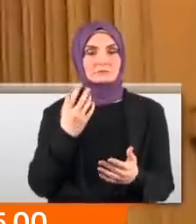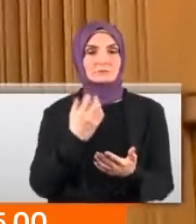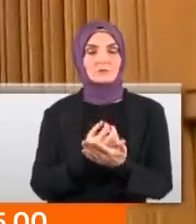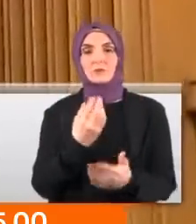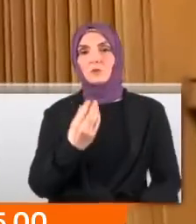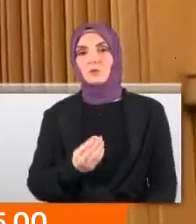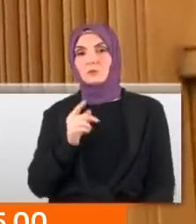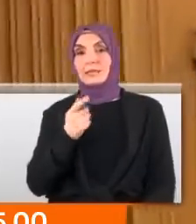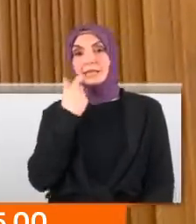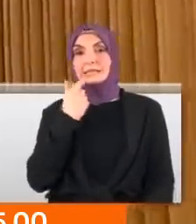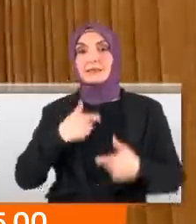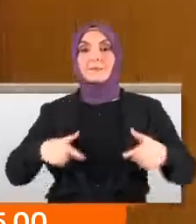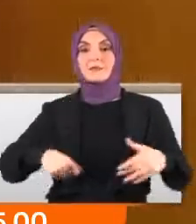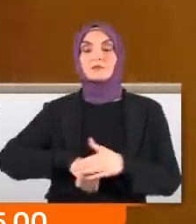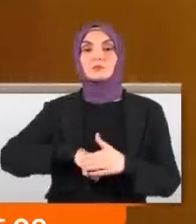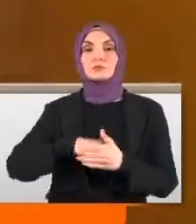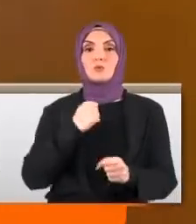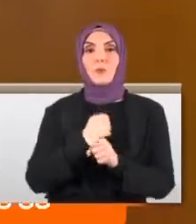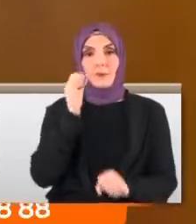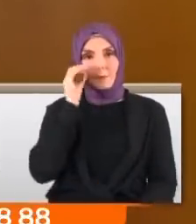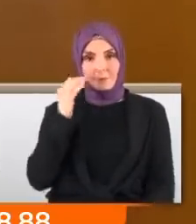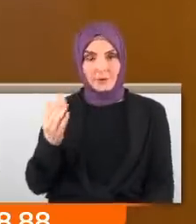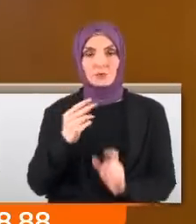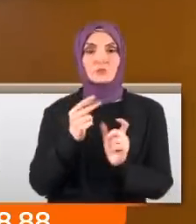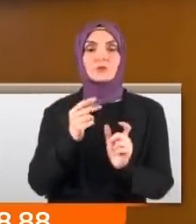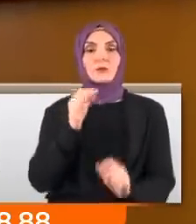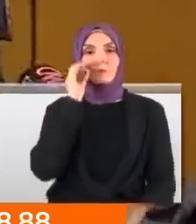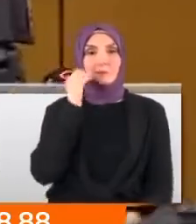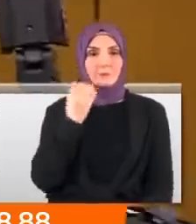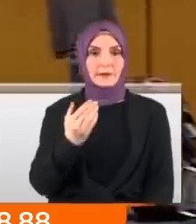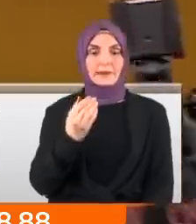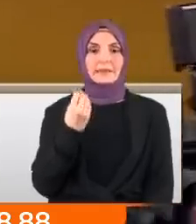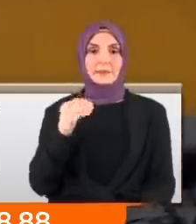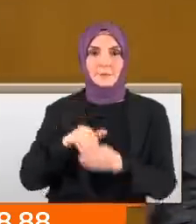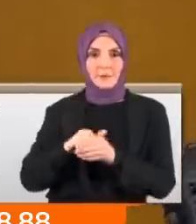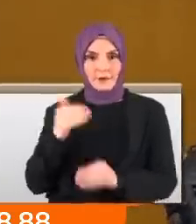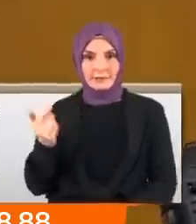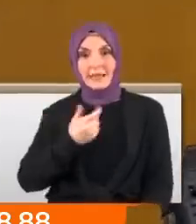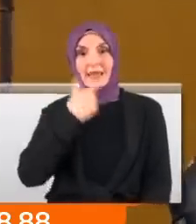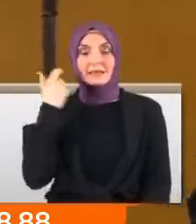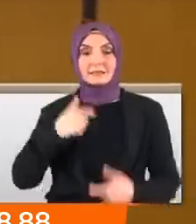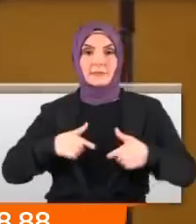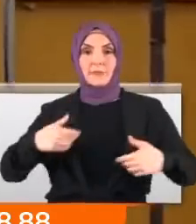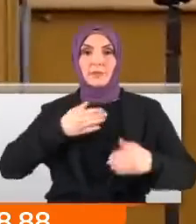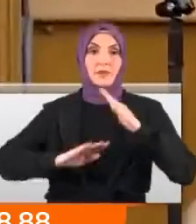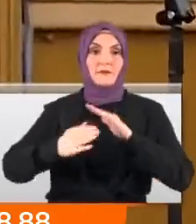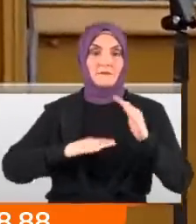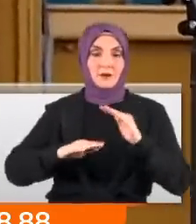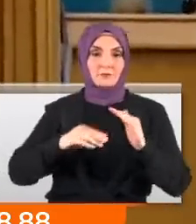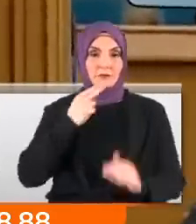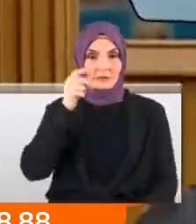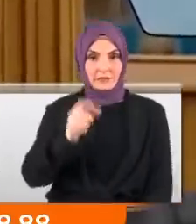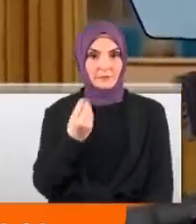Eski milli futbolcular Gökhan Zan ve Ünal Karaman İYİ Parti'den, eski milli tekvandocu İrem Yaman ise İYİ Partili olmasına